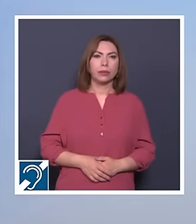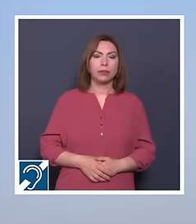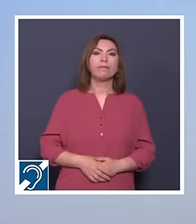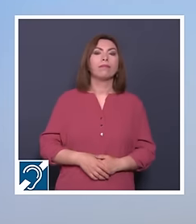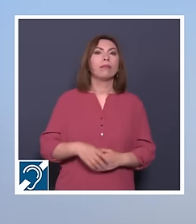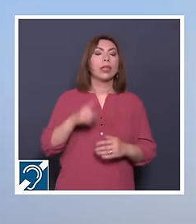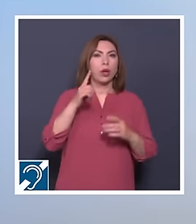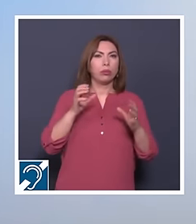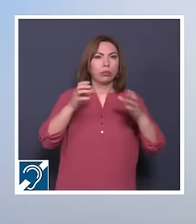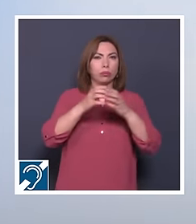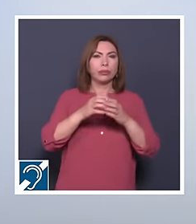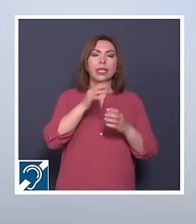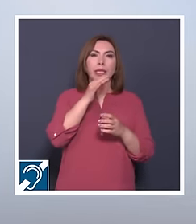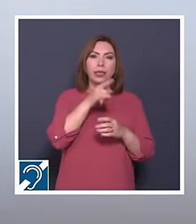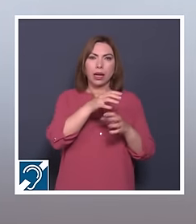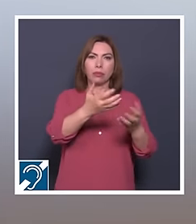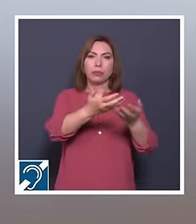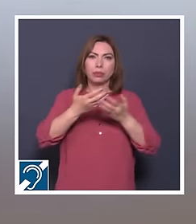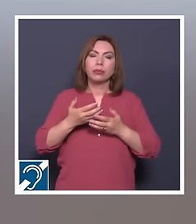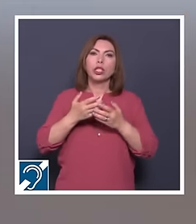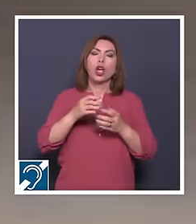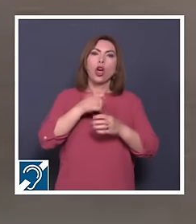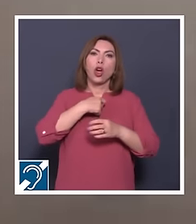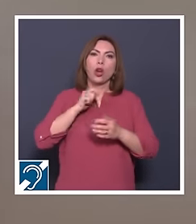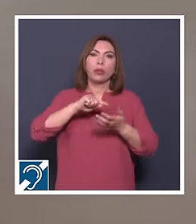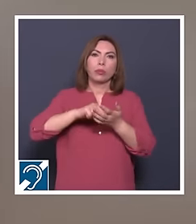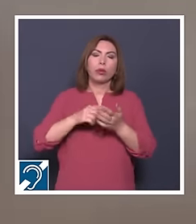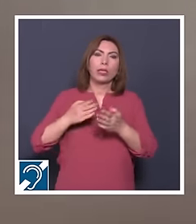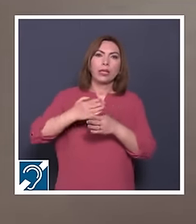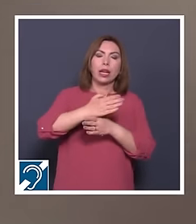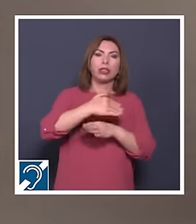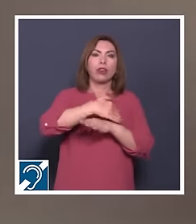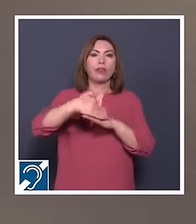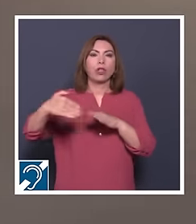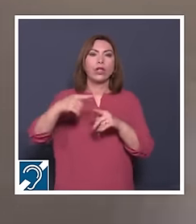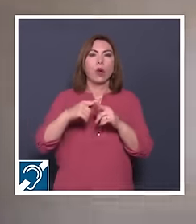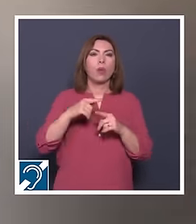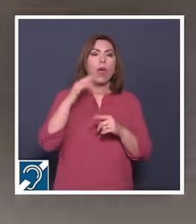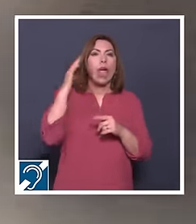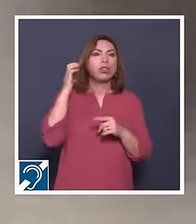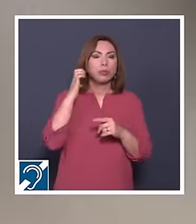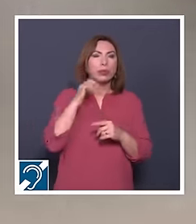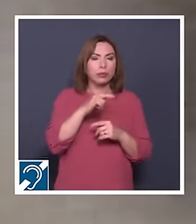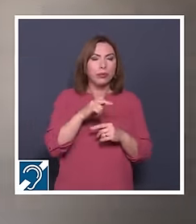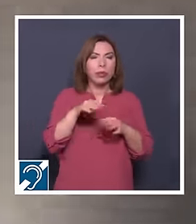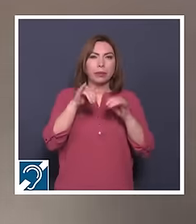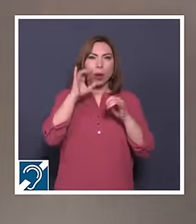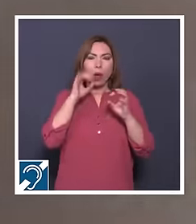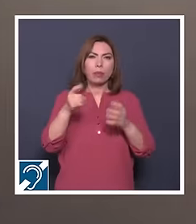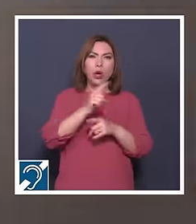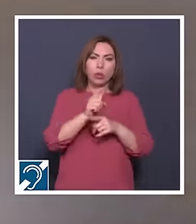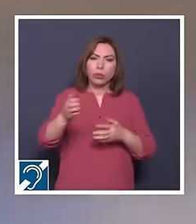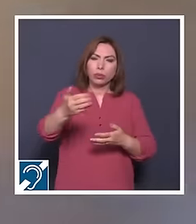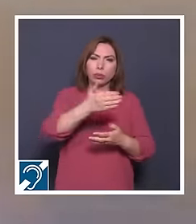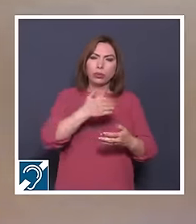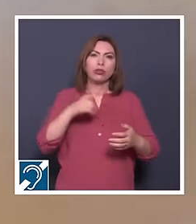O brigadă israeliană a preluat controlul asupra punctului de trecere a frontierei cu Egiptul. Mii de oameni și-au adunat lucrurile și